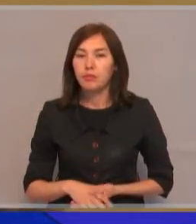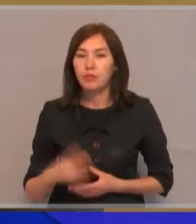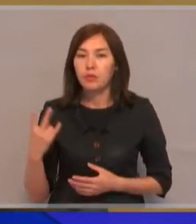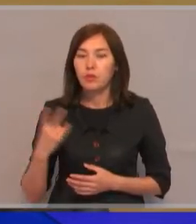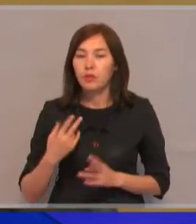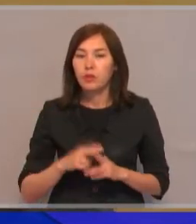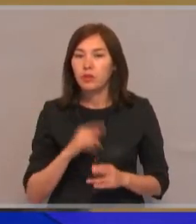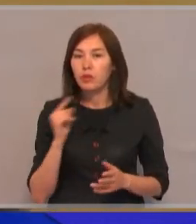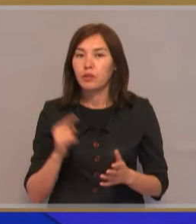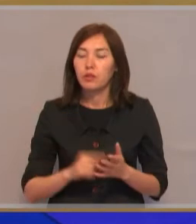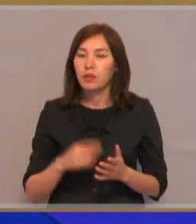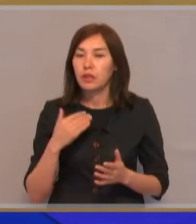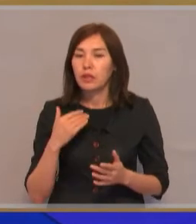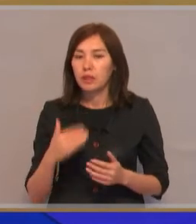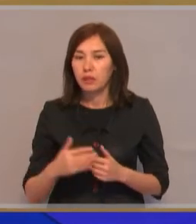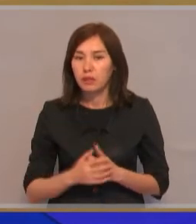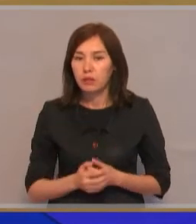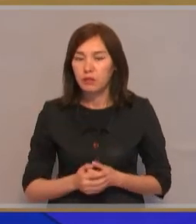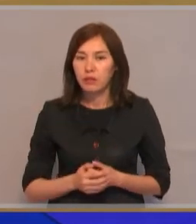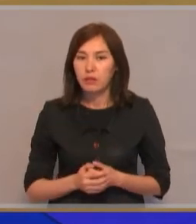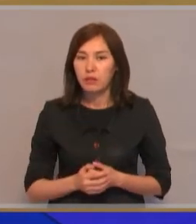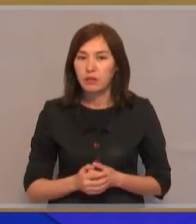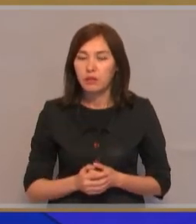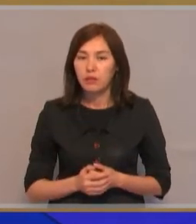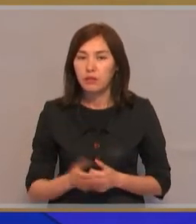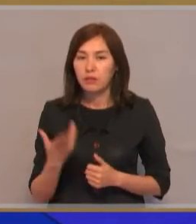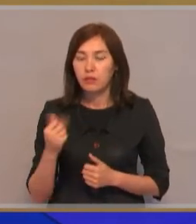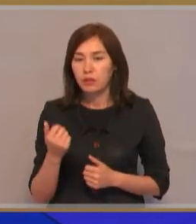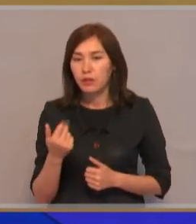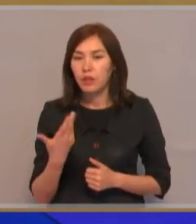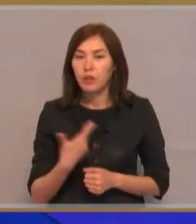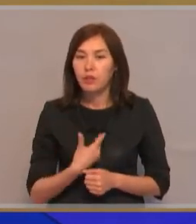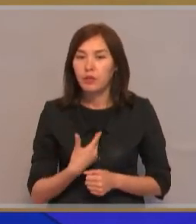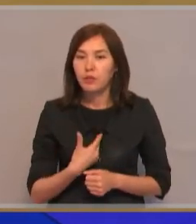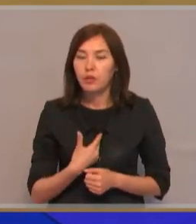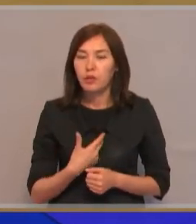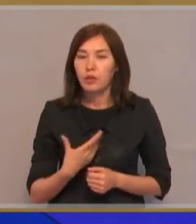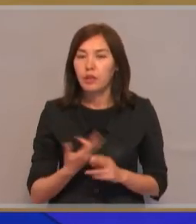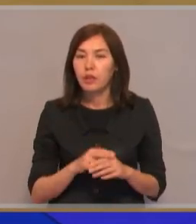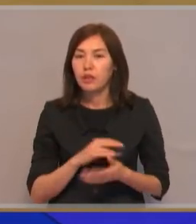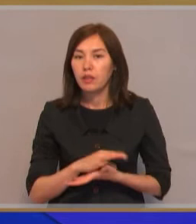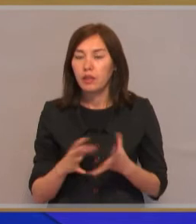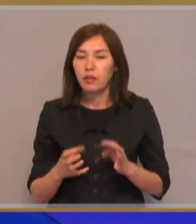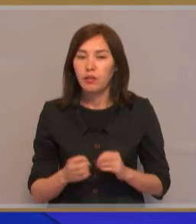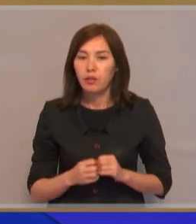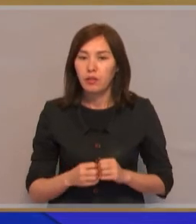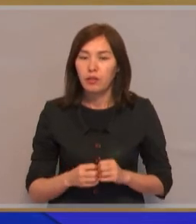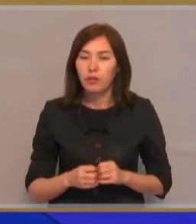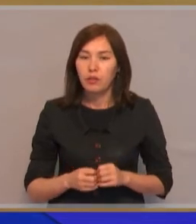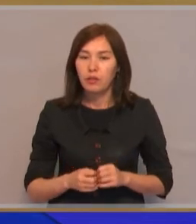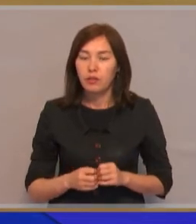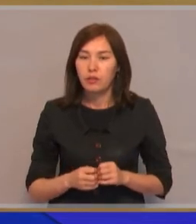Екінші сұрағыңызға келетін болсақ, действительно, ол бойынша